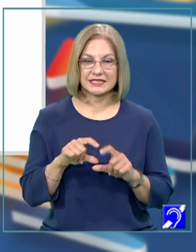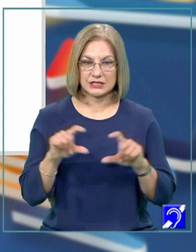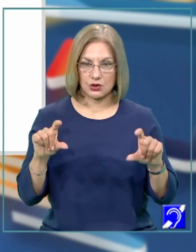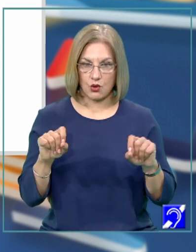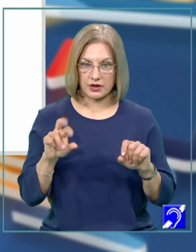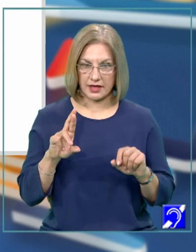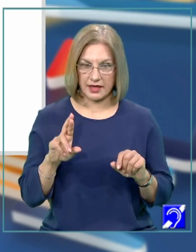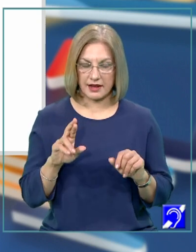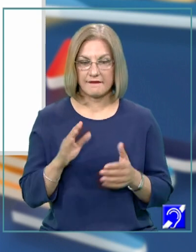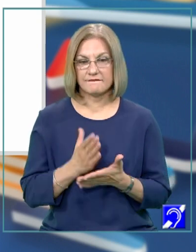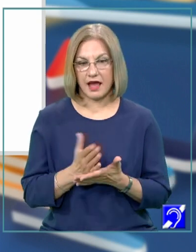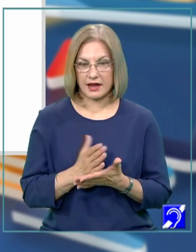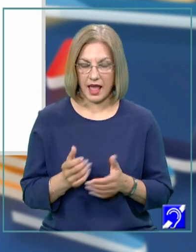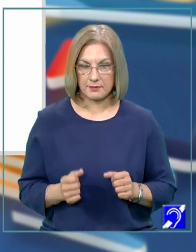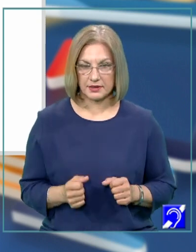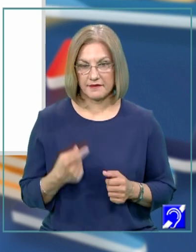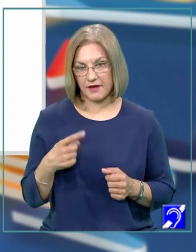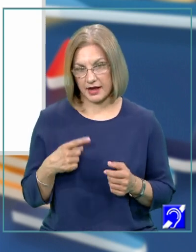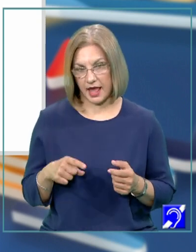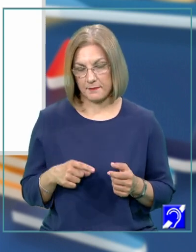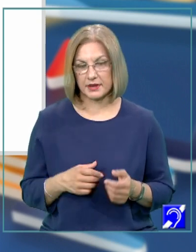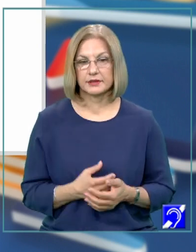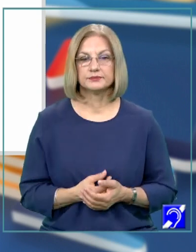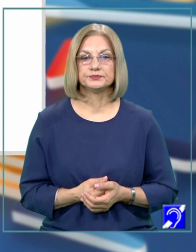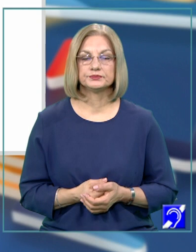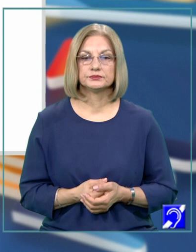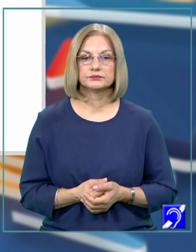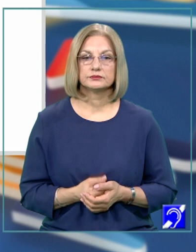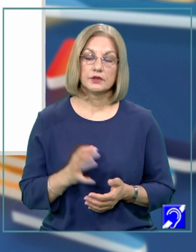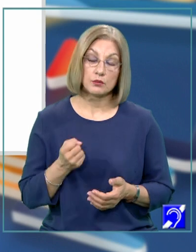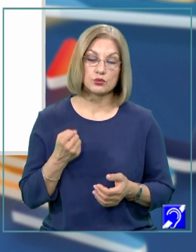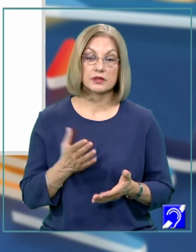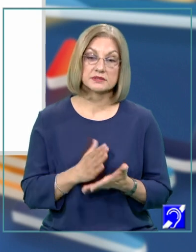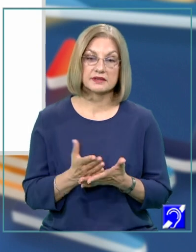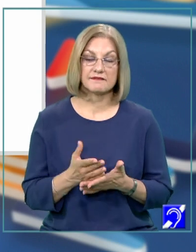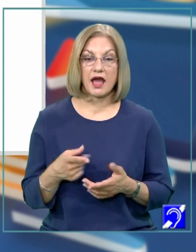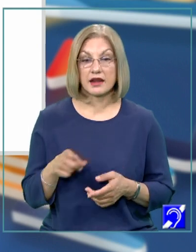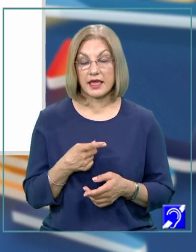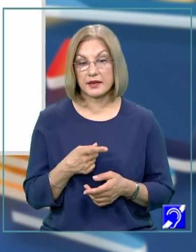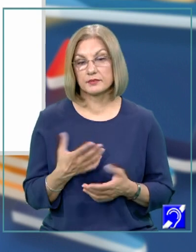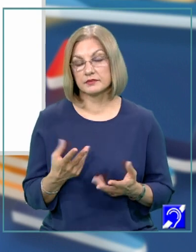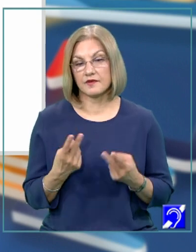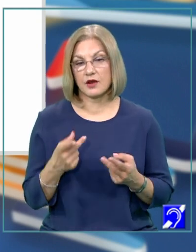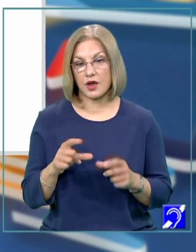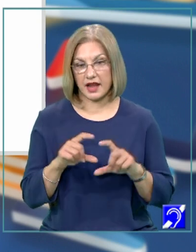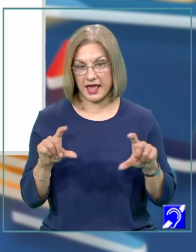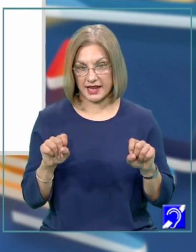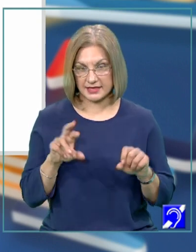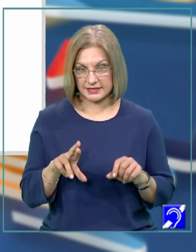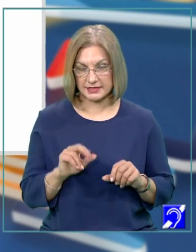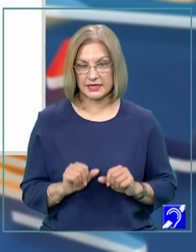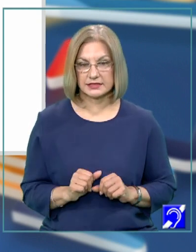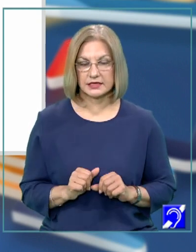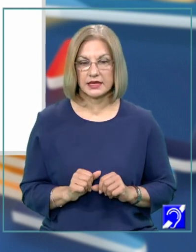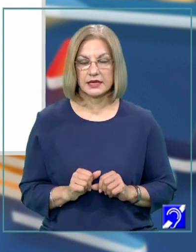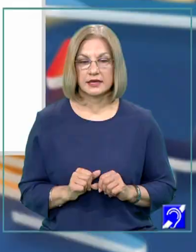variabilă Observați putem varia valoarea rezistenței introduse în